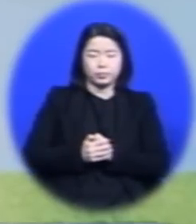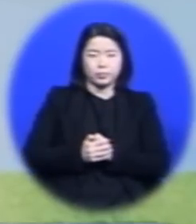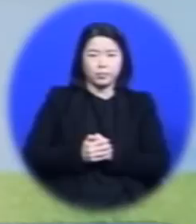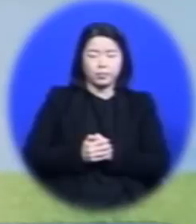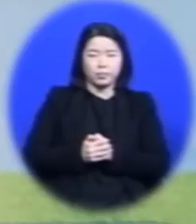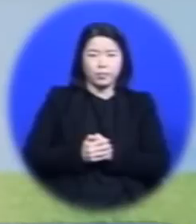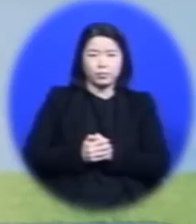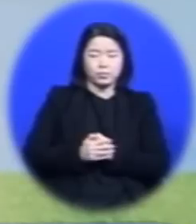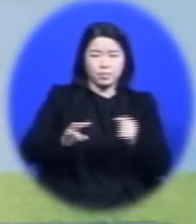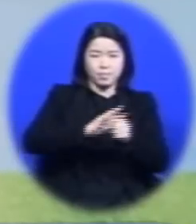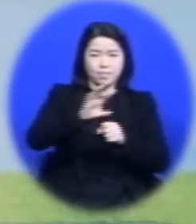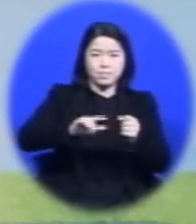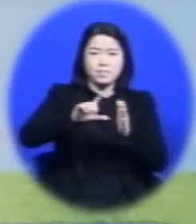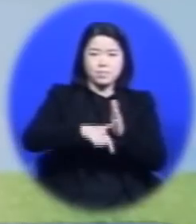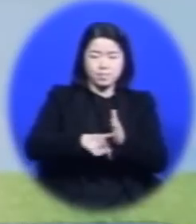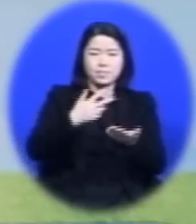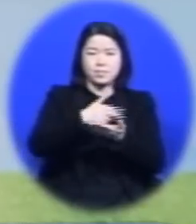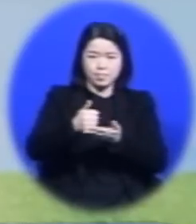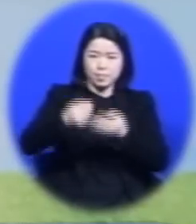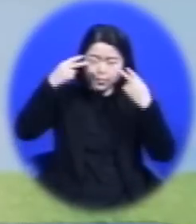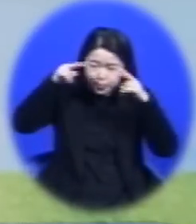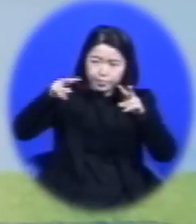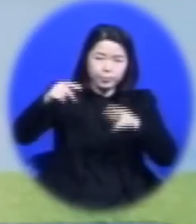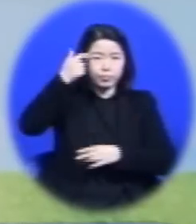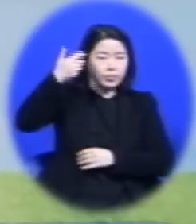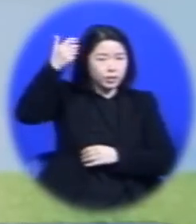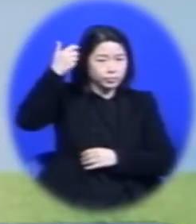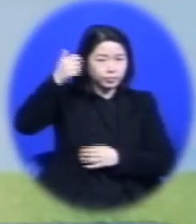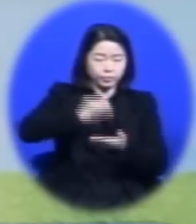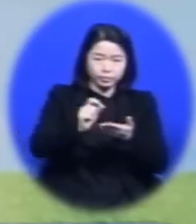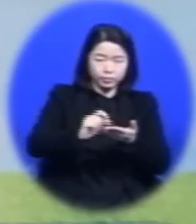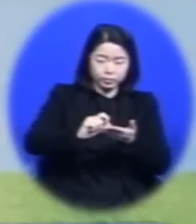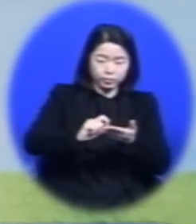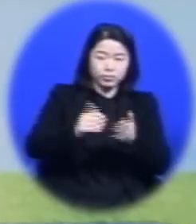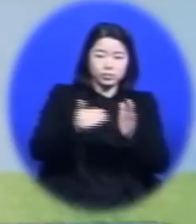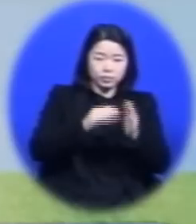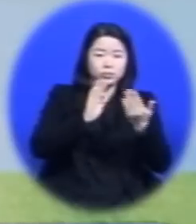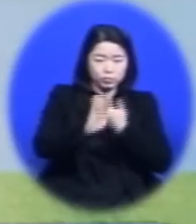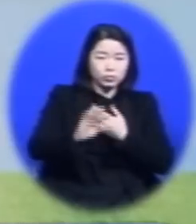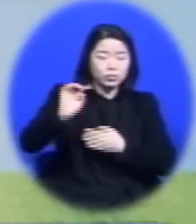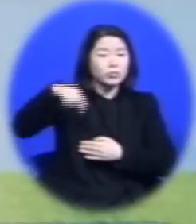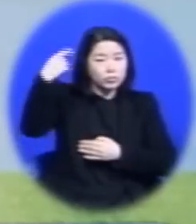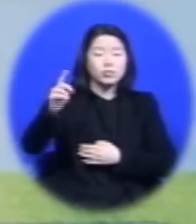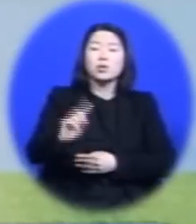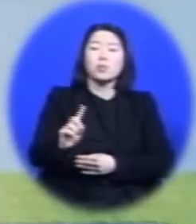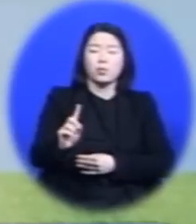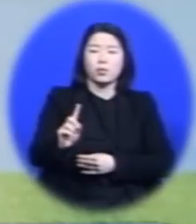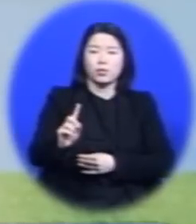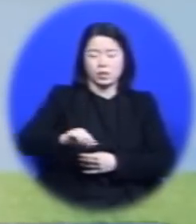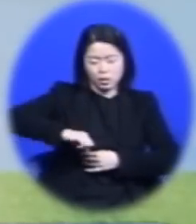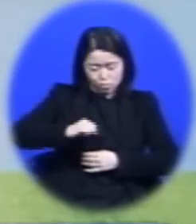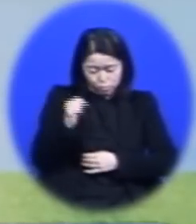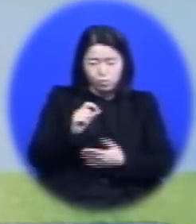거거든요 24시간 주님을 바라보고 영성 일기쓰면 그다음 뭐 하냐고 묻더라고 순종